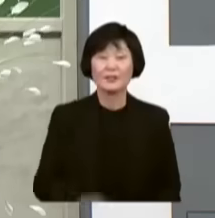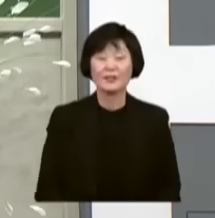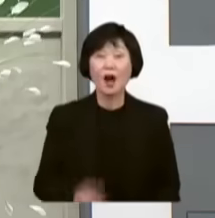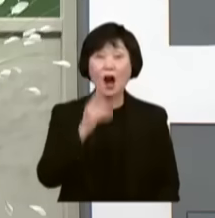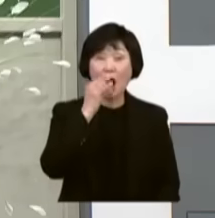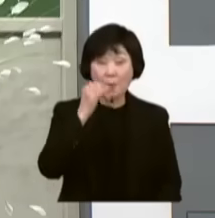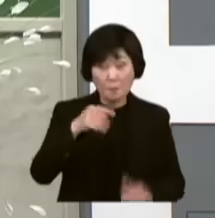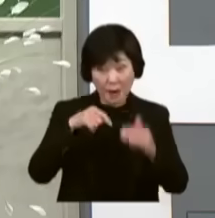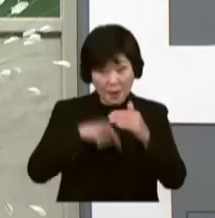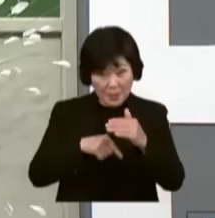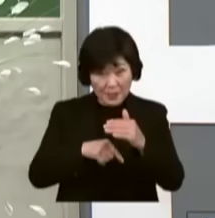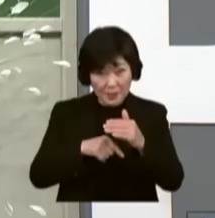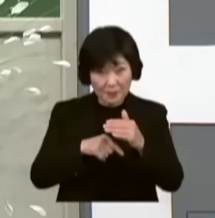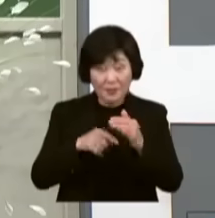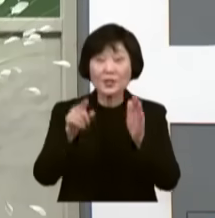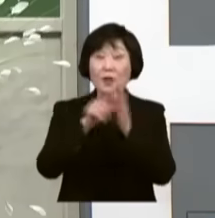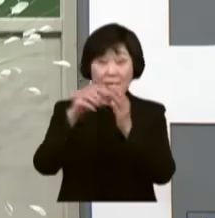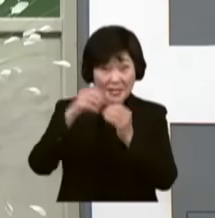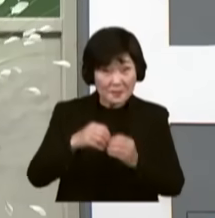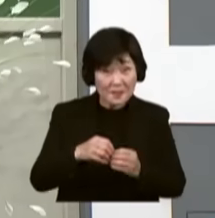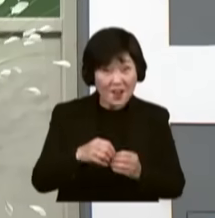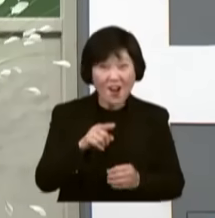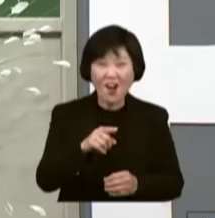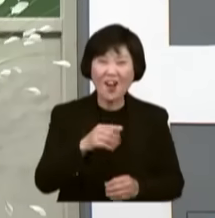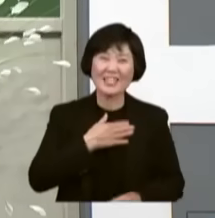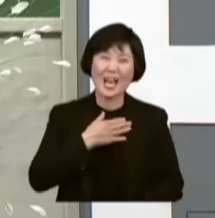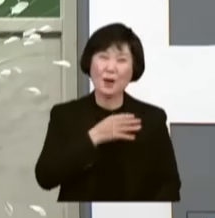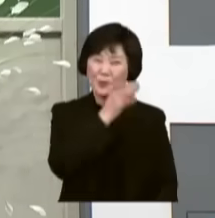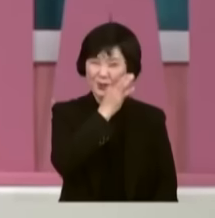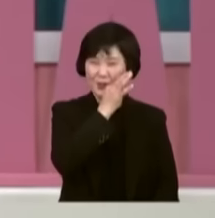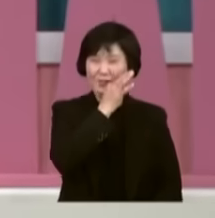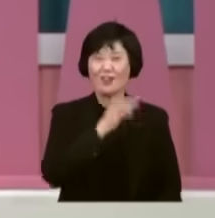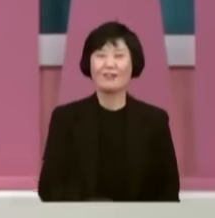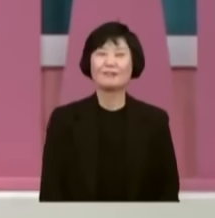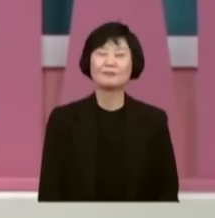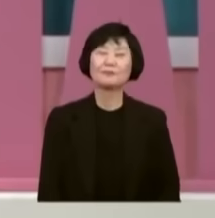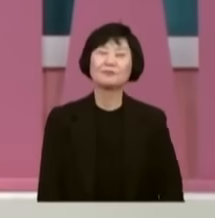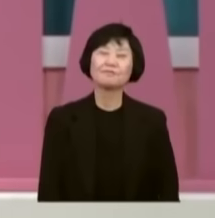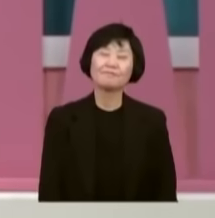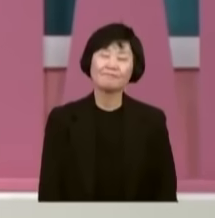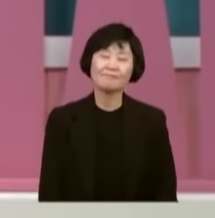모태신앙이 그거 저 반성 좀 해야 된다니까. 네. 그러니까 그게 부끄러운 게